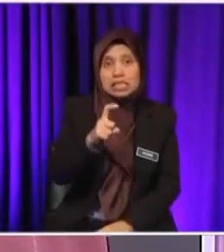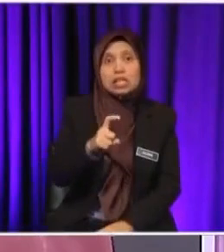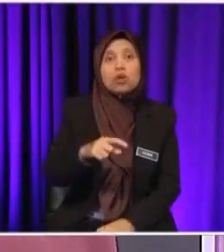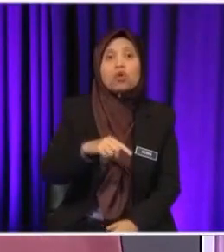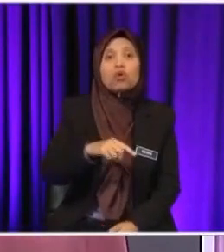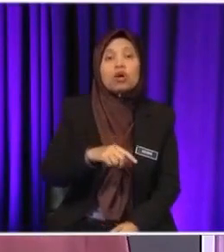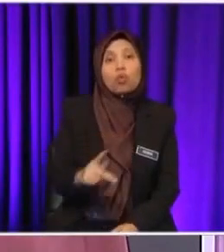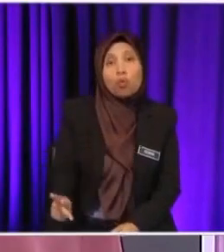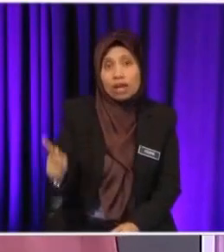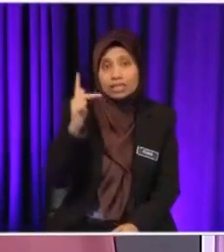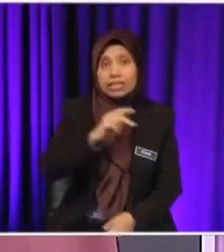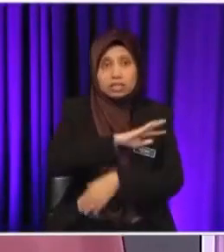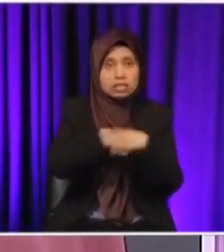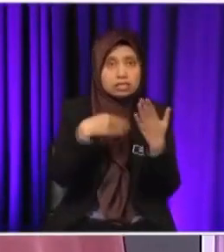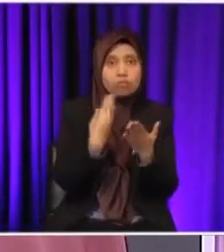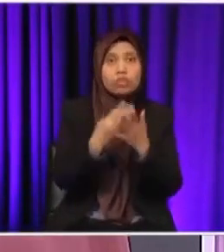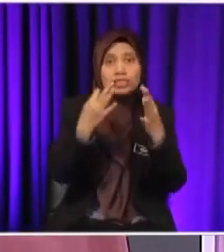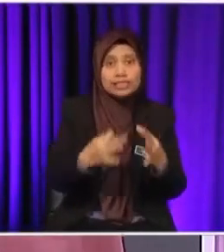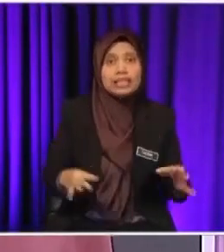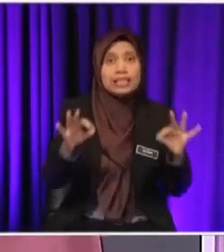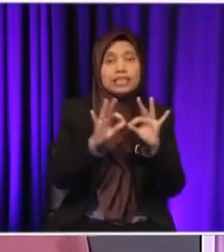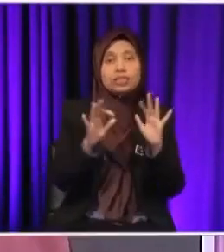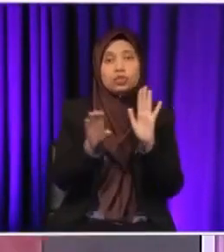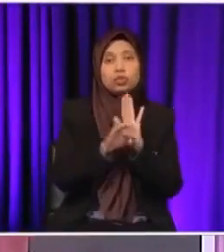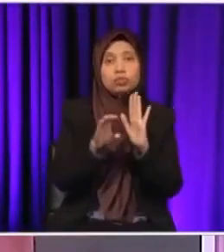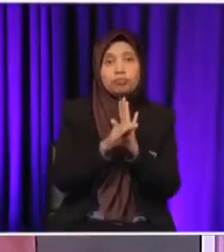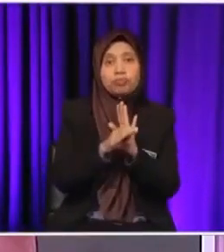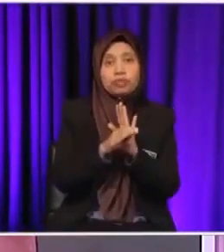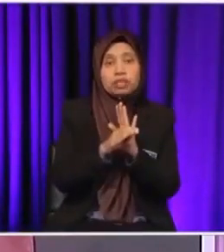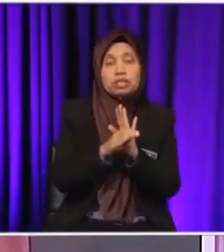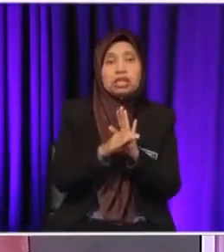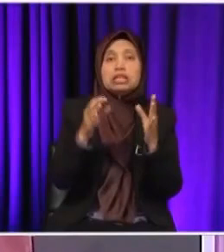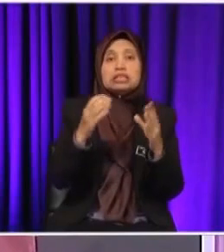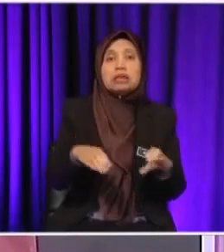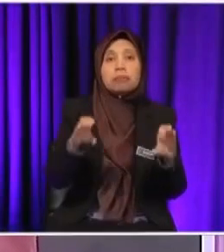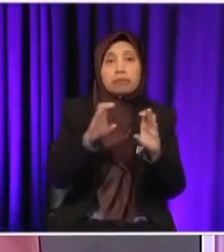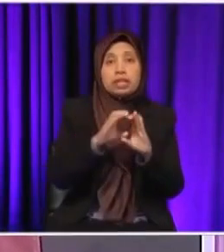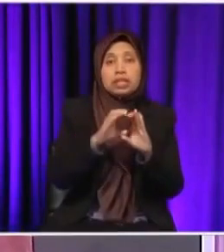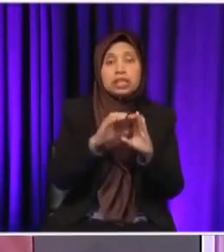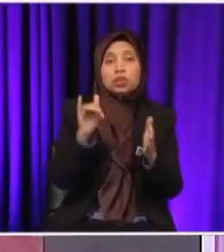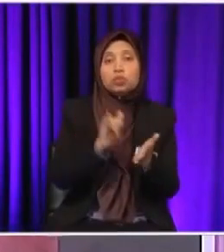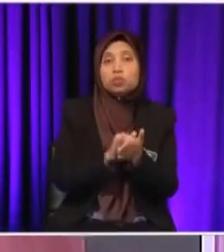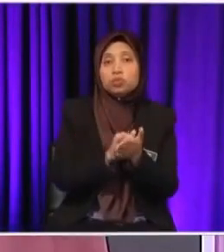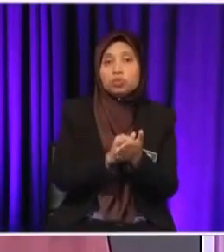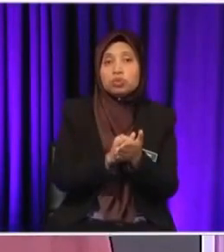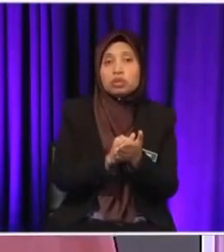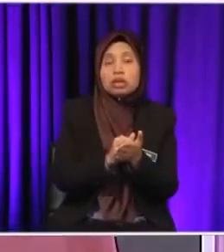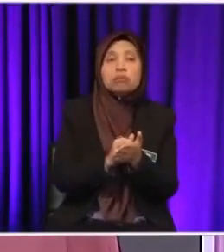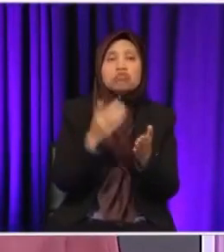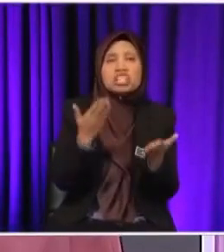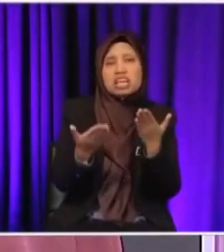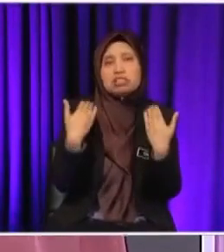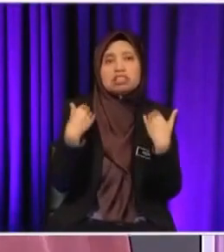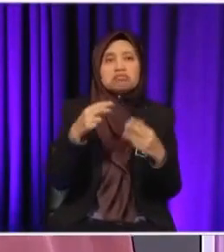menguasai keseluruhan cerita tersebut. Sebagai contoh, saya kata cerpen Res Judi Carta, mungkin soalan yang keluar berkaitan dengan watak